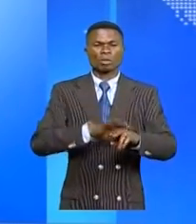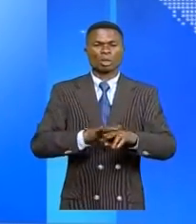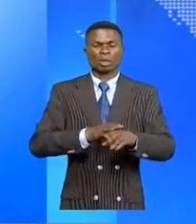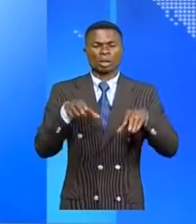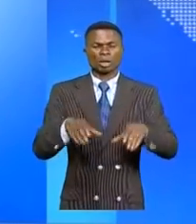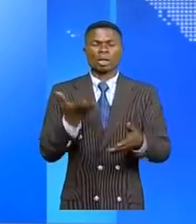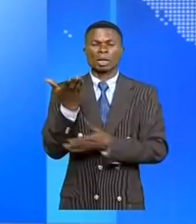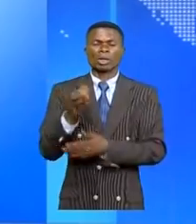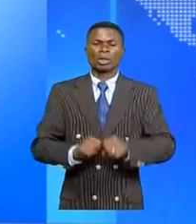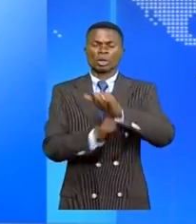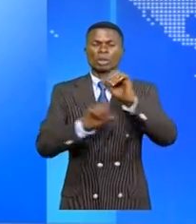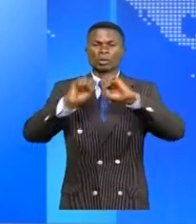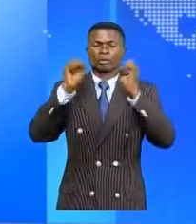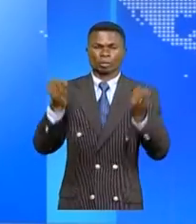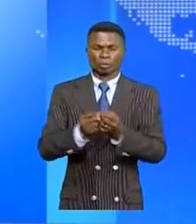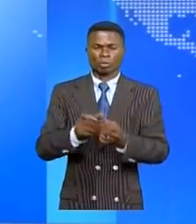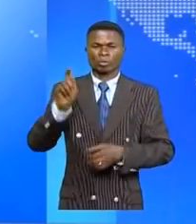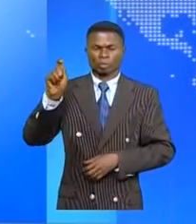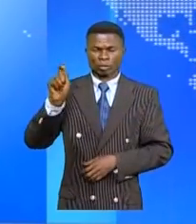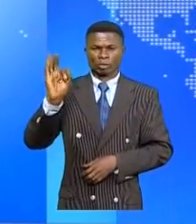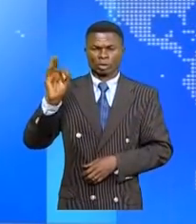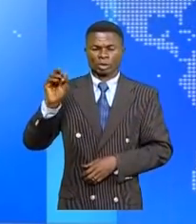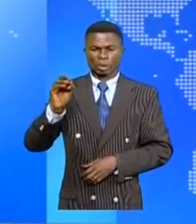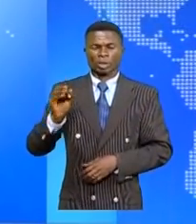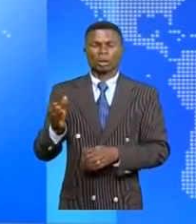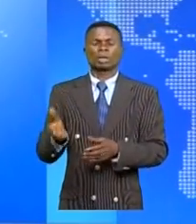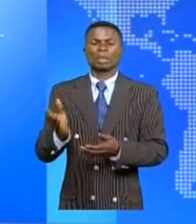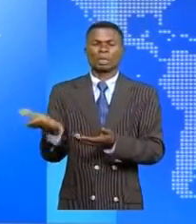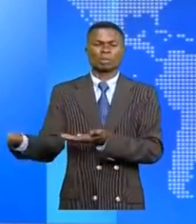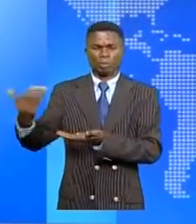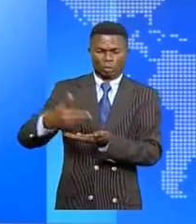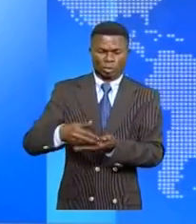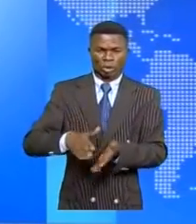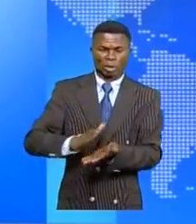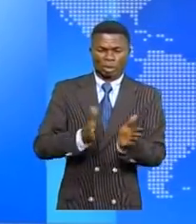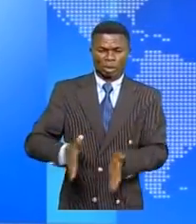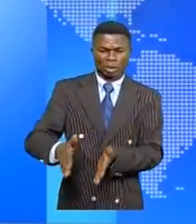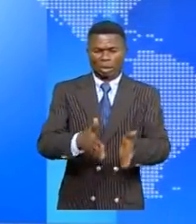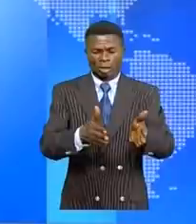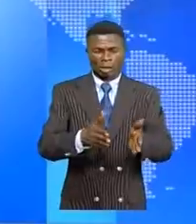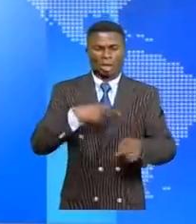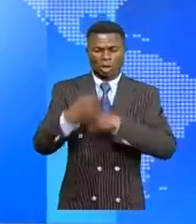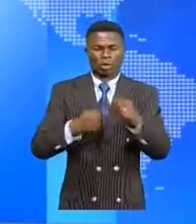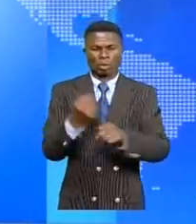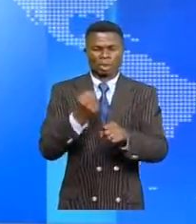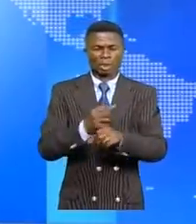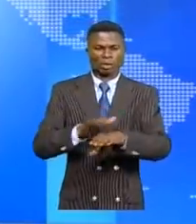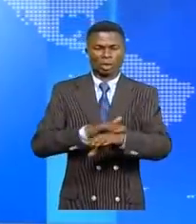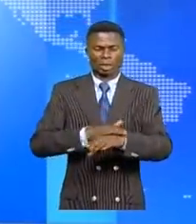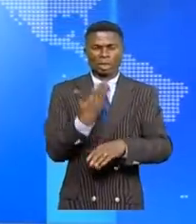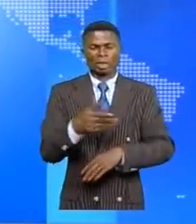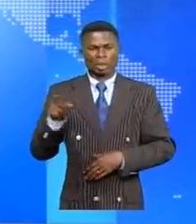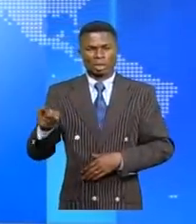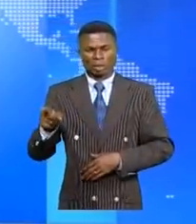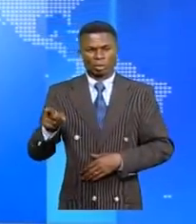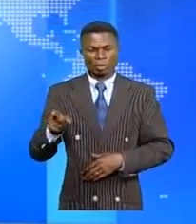sollicite l'appui de la société Tenke Fongoromé pour la réhabilitation du rail et la remise en service du train de marchandises